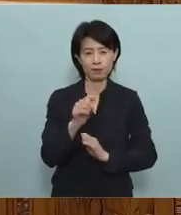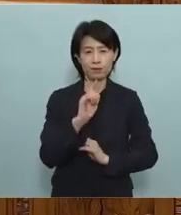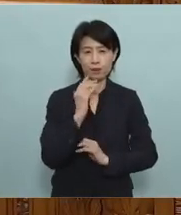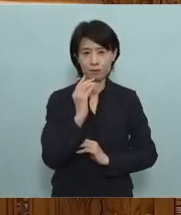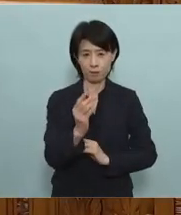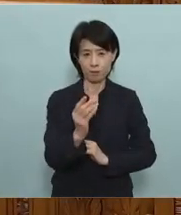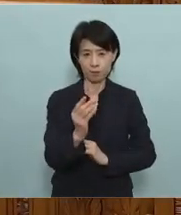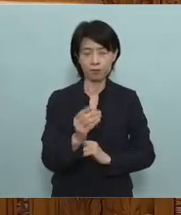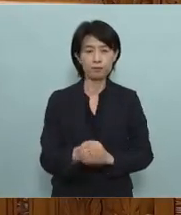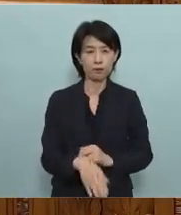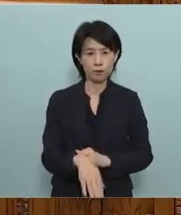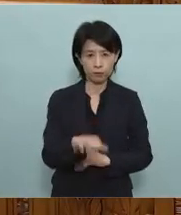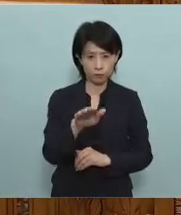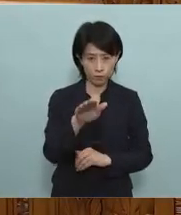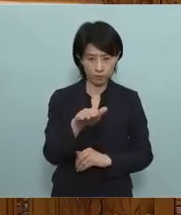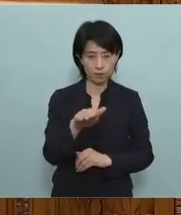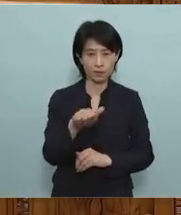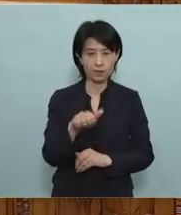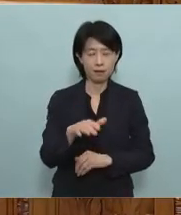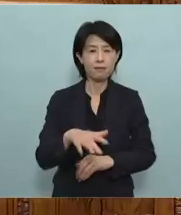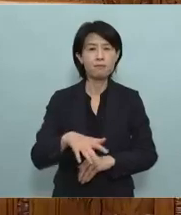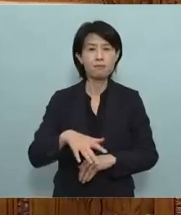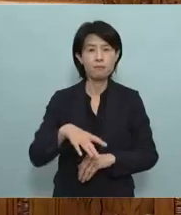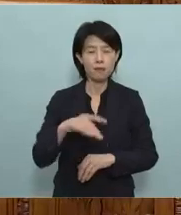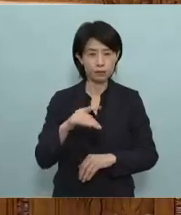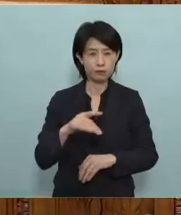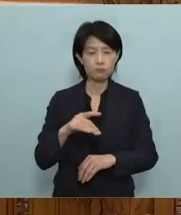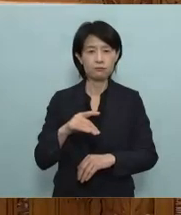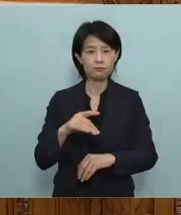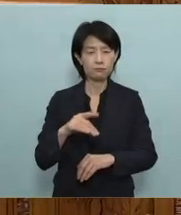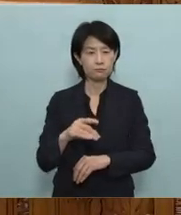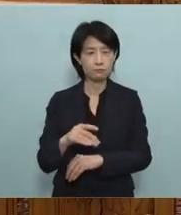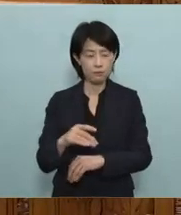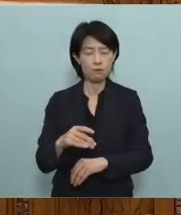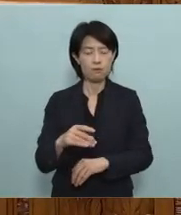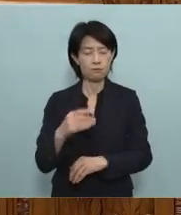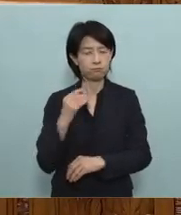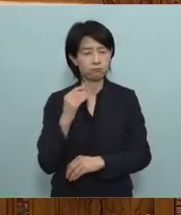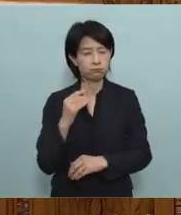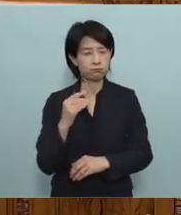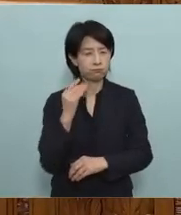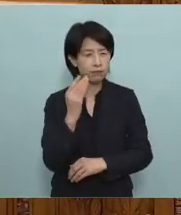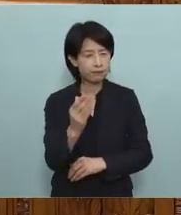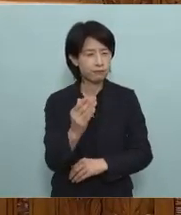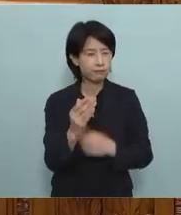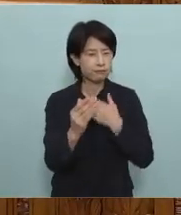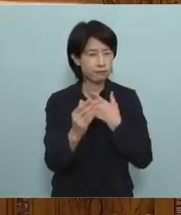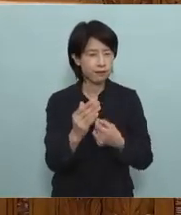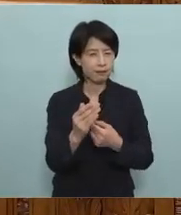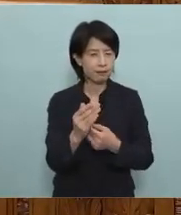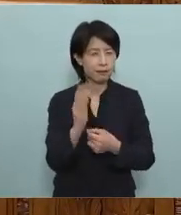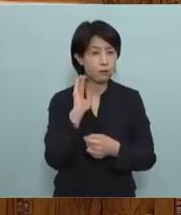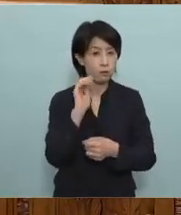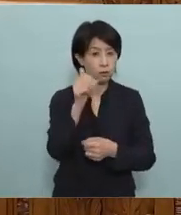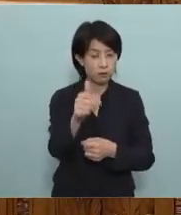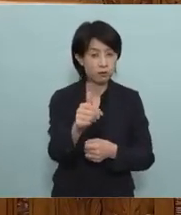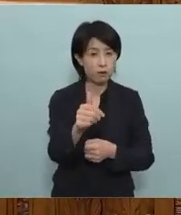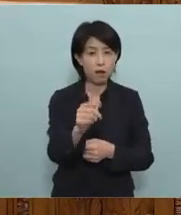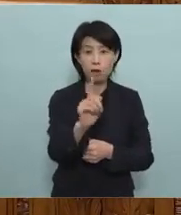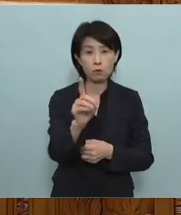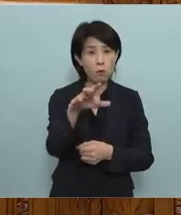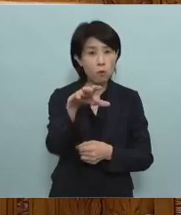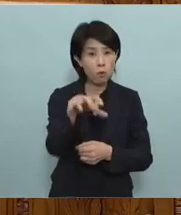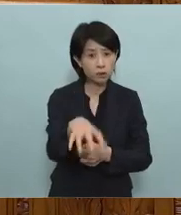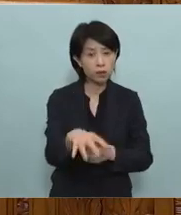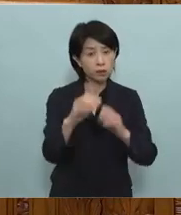理、まず冒頭、端的にこうお伺いします。総理はどこにおられ